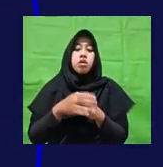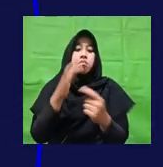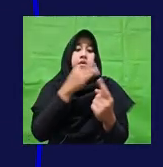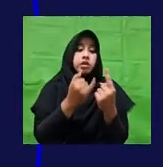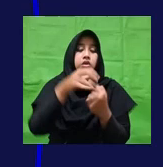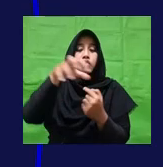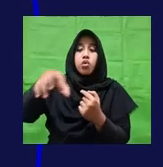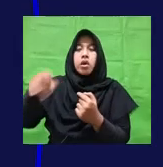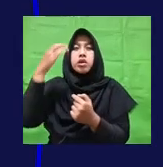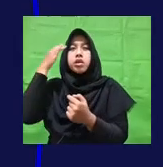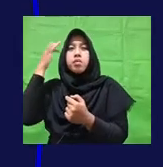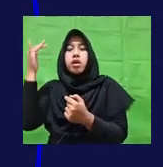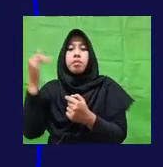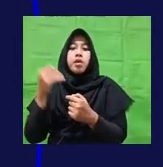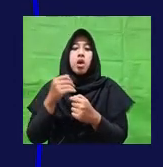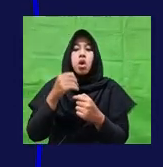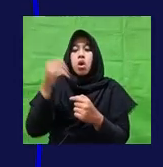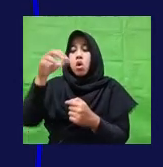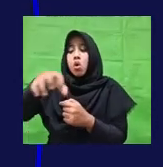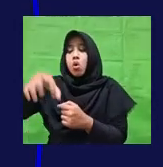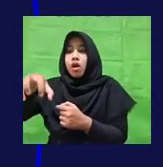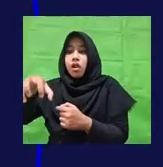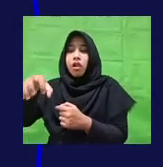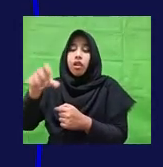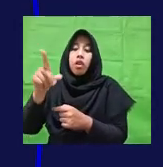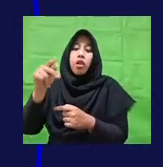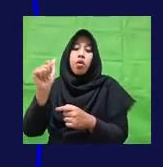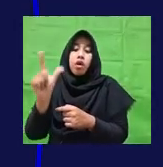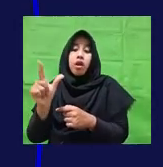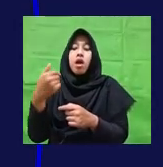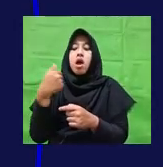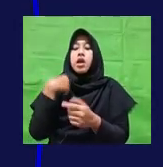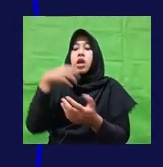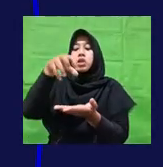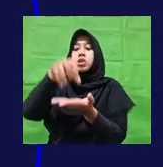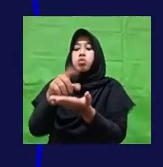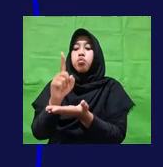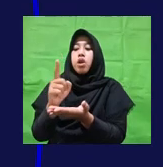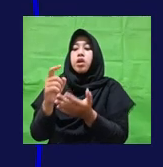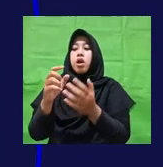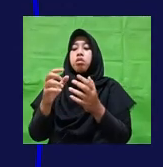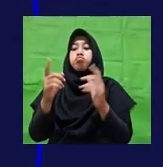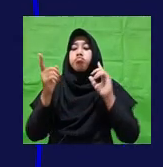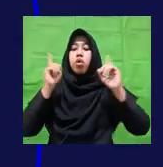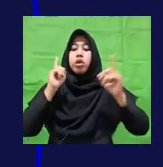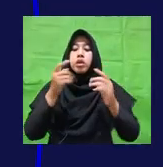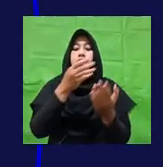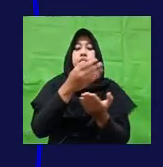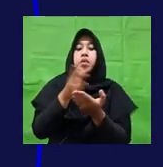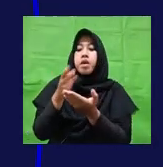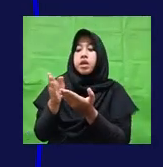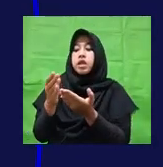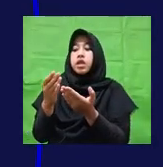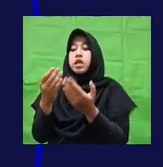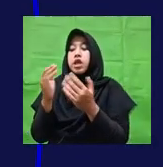adalah lokal sebagai lokal lantaran berada di satu wilayah geopolitik yang sama, berbagi kesejarahan yang sama, dan